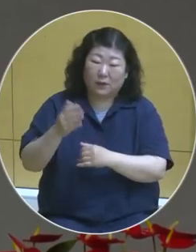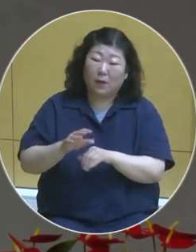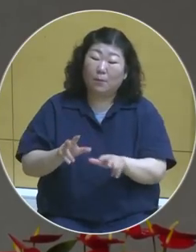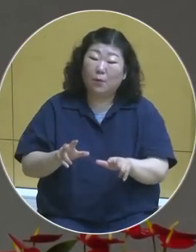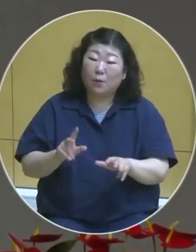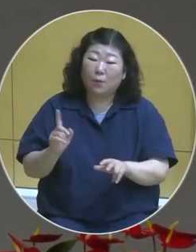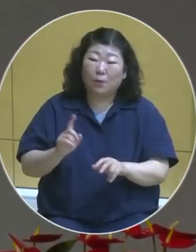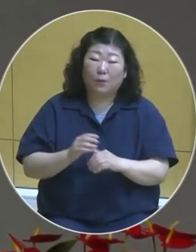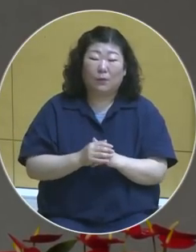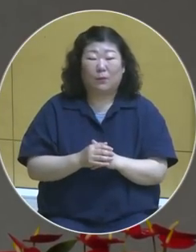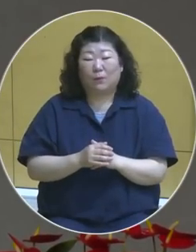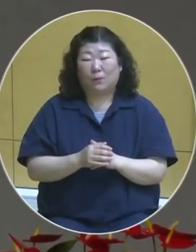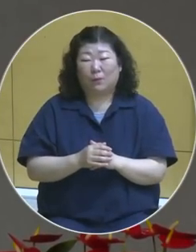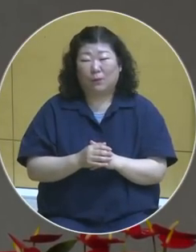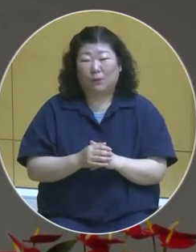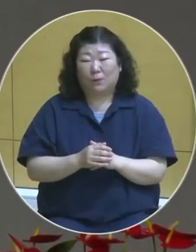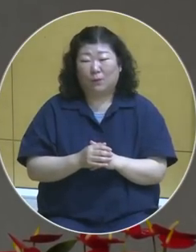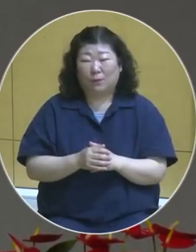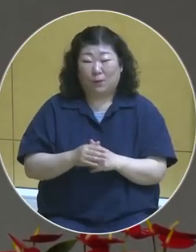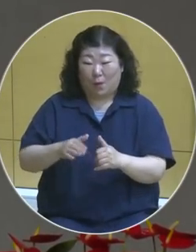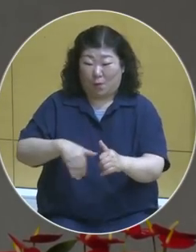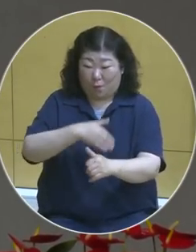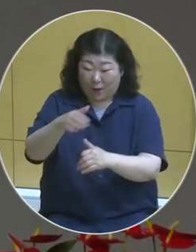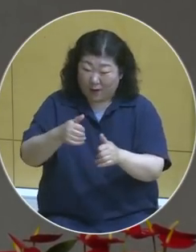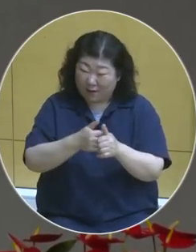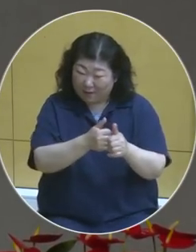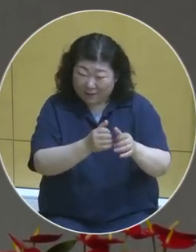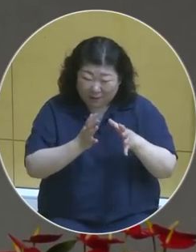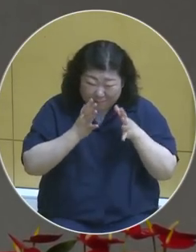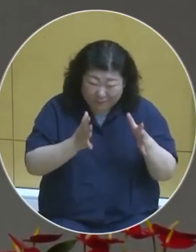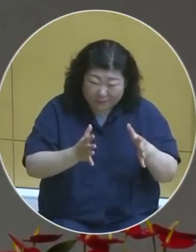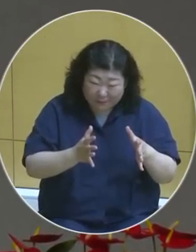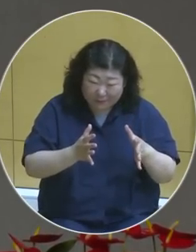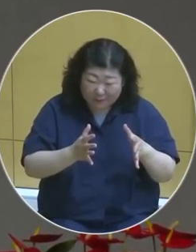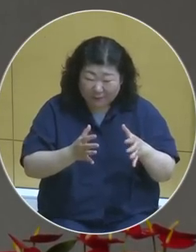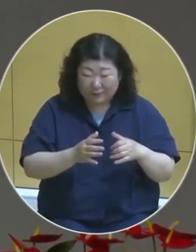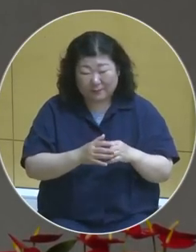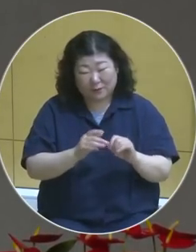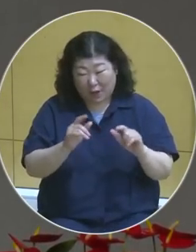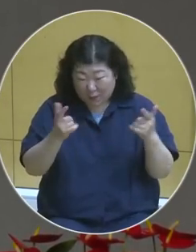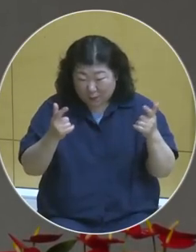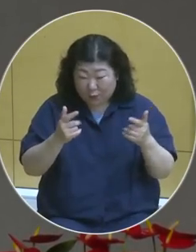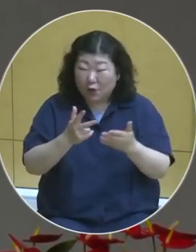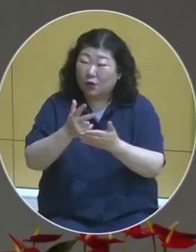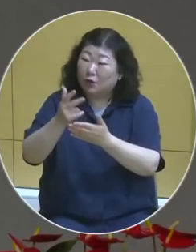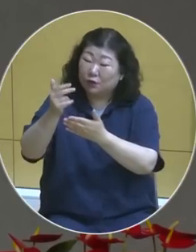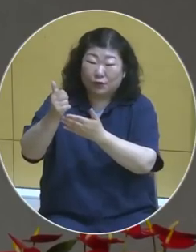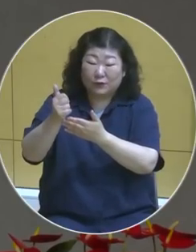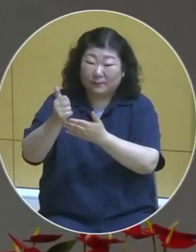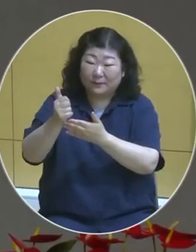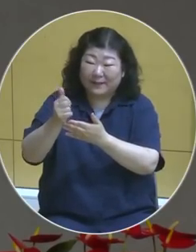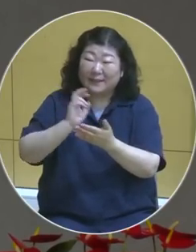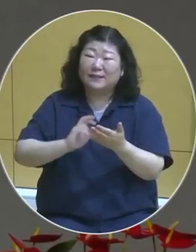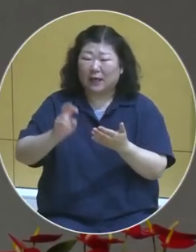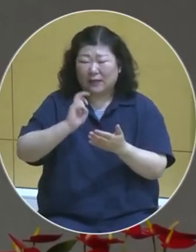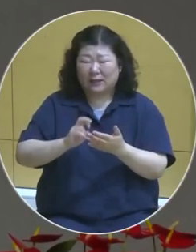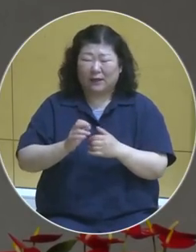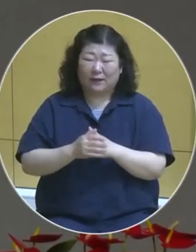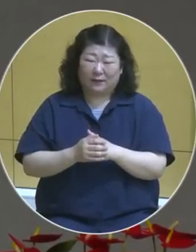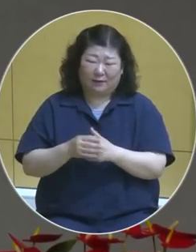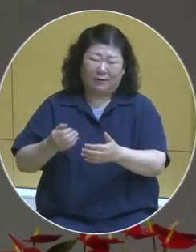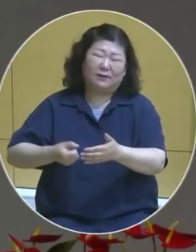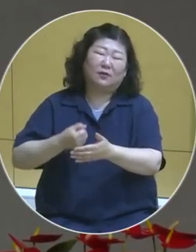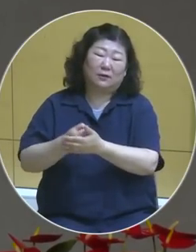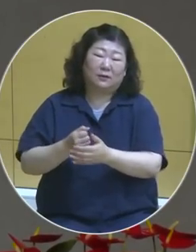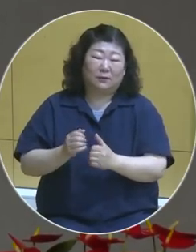내가 더 이상 환경을 따라가는 것이 아니라 내 마음이 확정되어서 이제는 주님을 찬양하겠습니다. 주님을